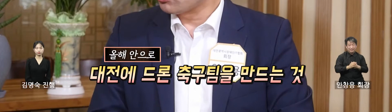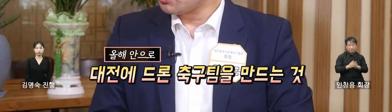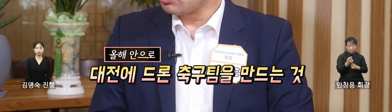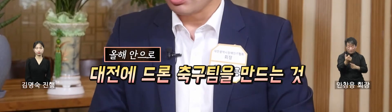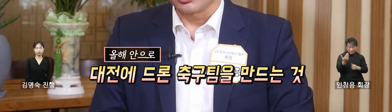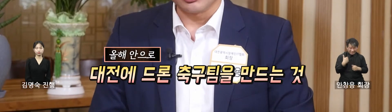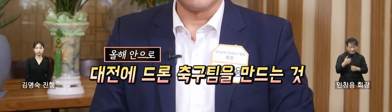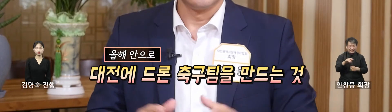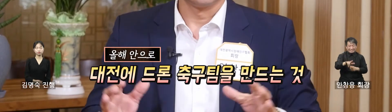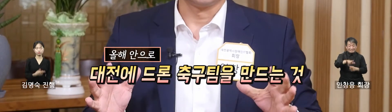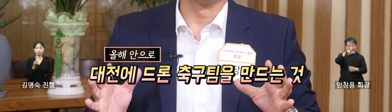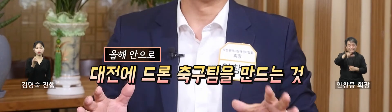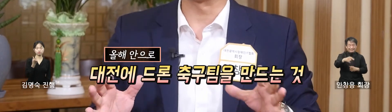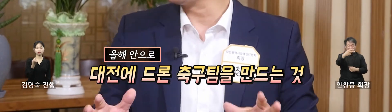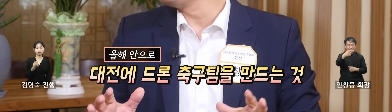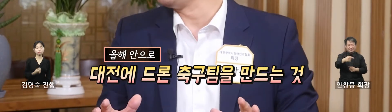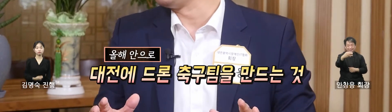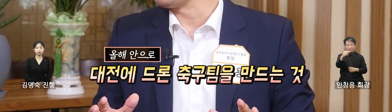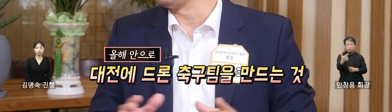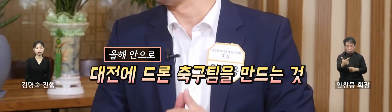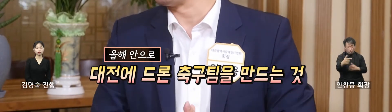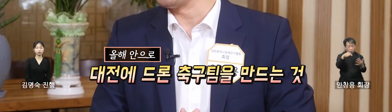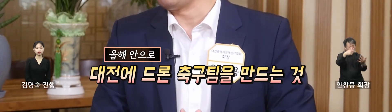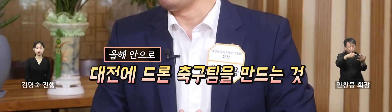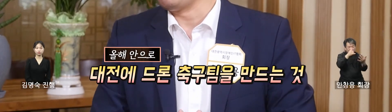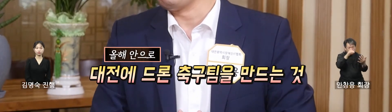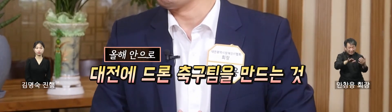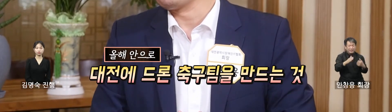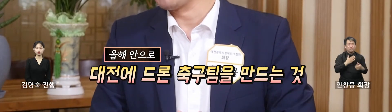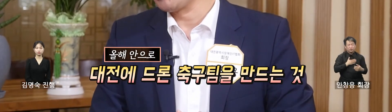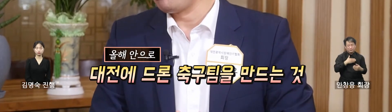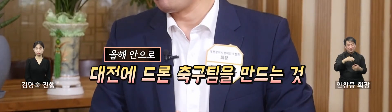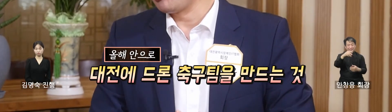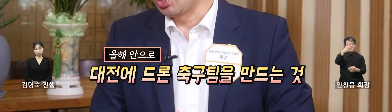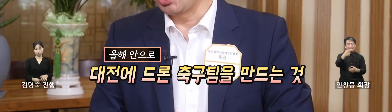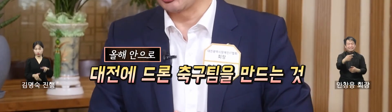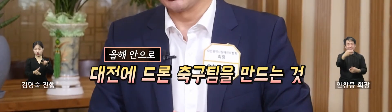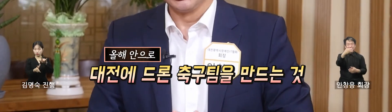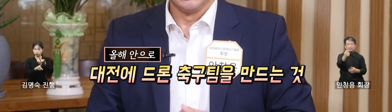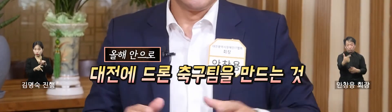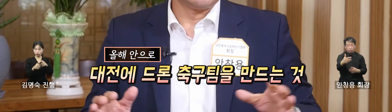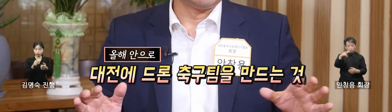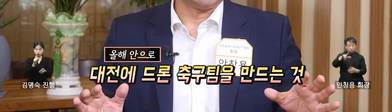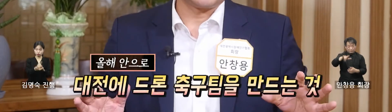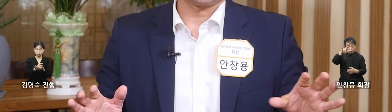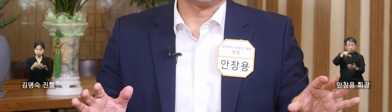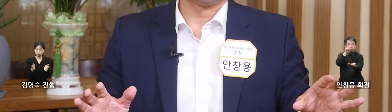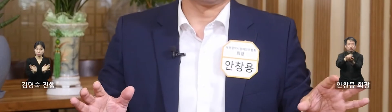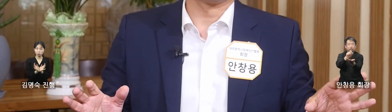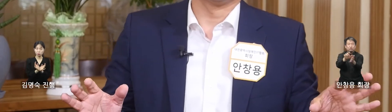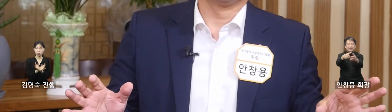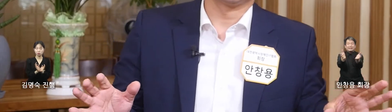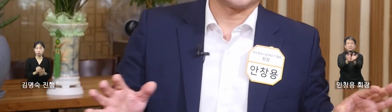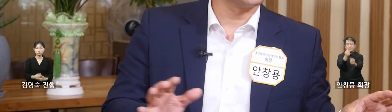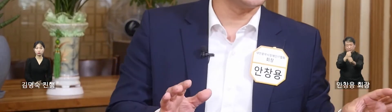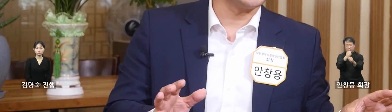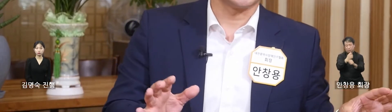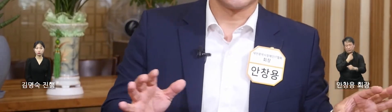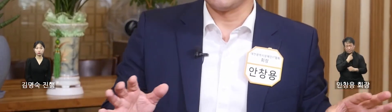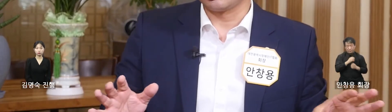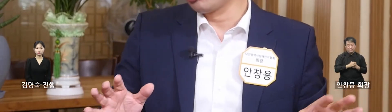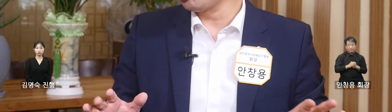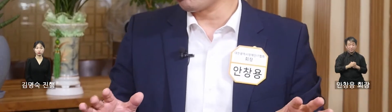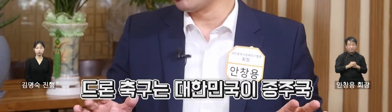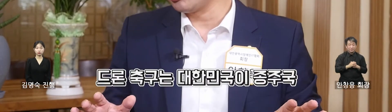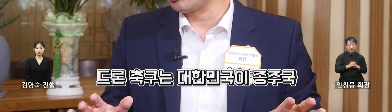드론 교육을 한다고 그랬죠. 드론 축구팀을 만들고 싶어요. 드론 축구팀이요? 네. 앞서 그 대전이